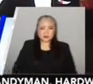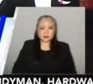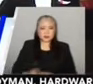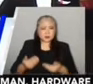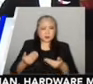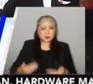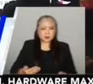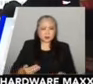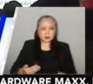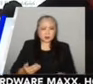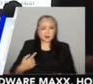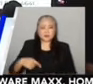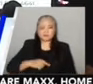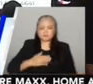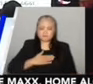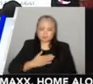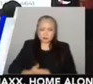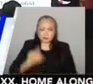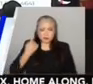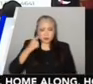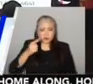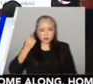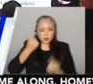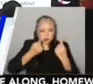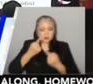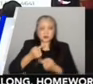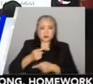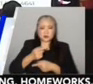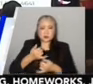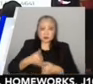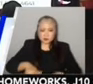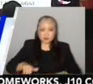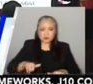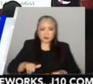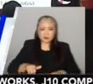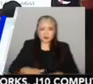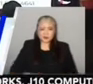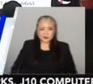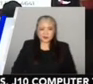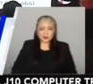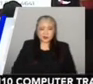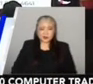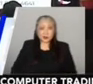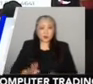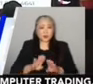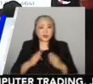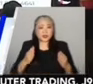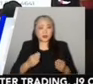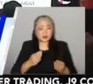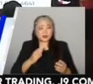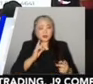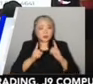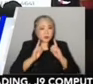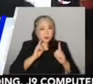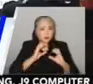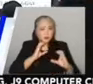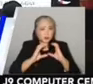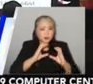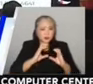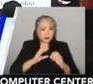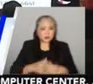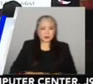akin para mapanatili hindi lamang nabukas ang komunikasyon pero matiyak na anumang tensyon o init, ika